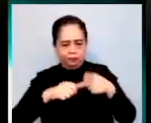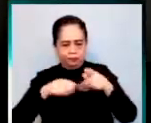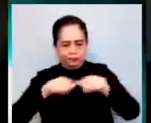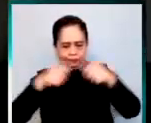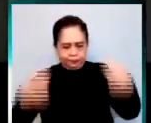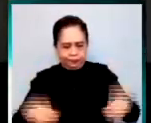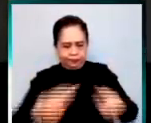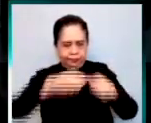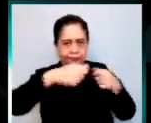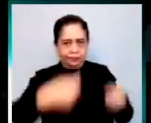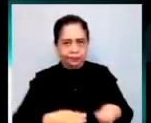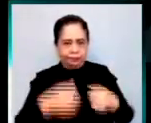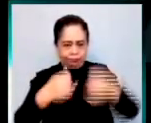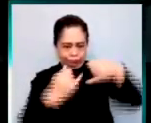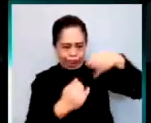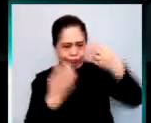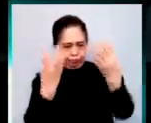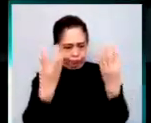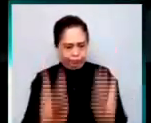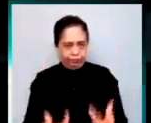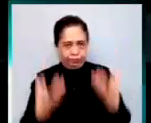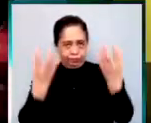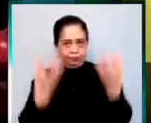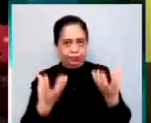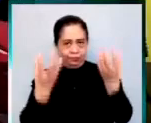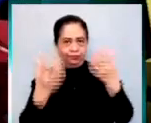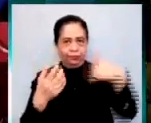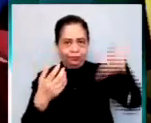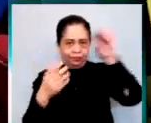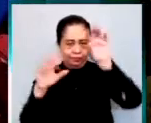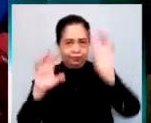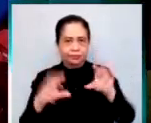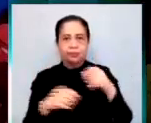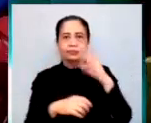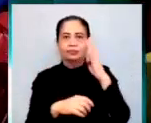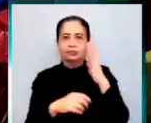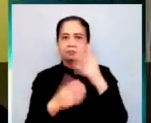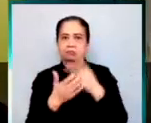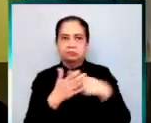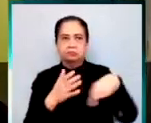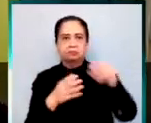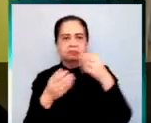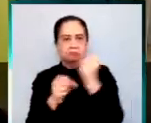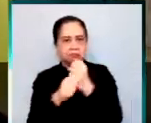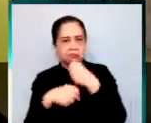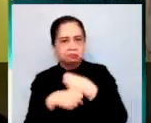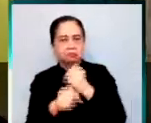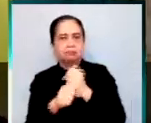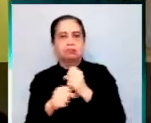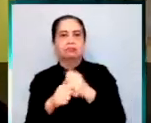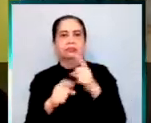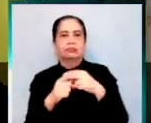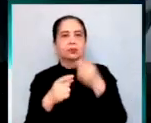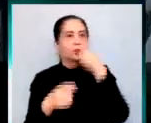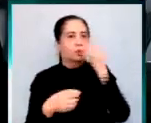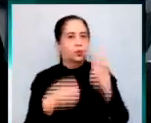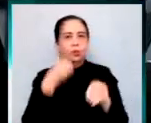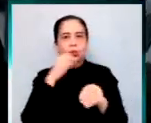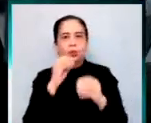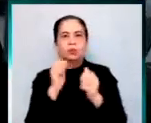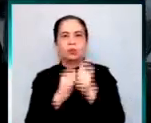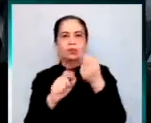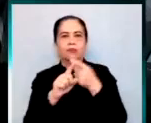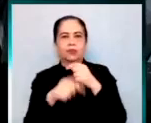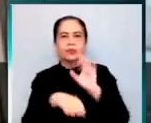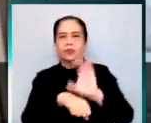ng buntot ng parol. 45 pieces na parol kada araw daw ang kanilang nabubuo. Ang mga order kadalasan mula sa simbahan